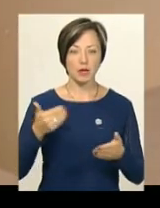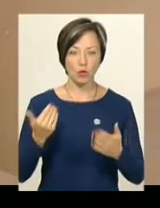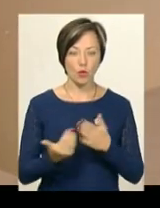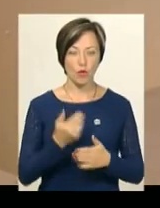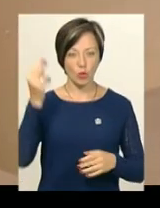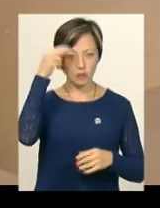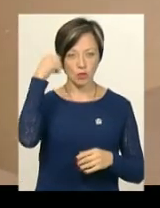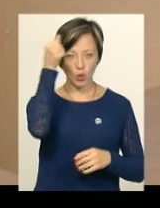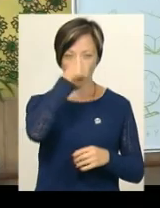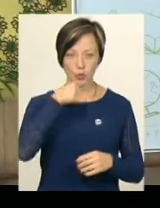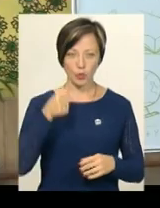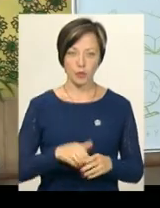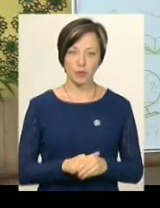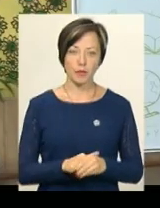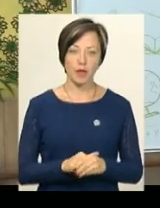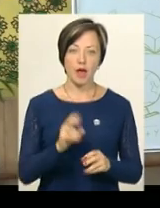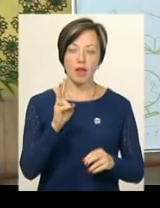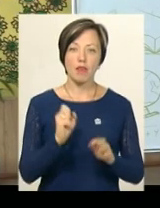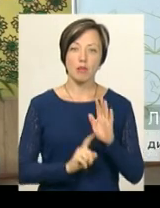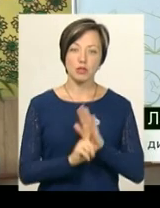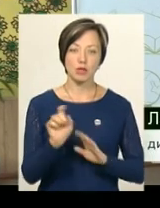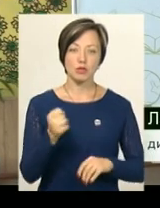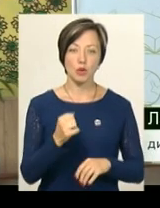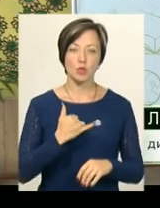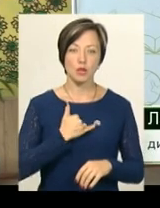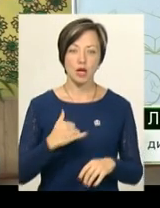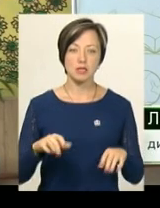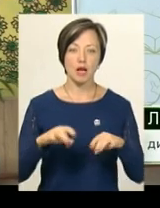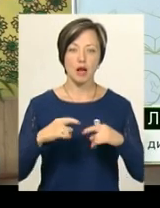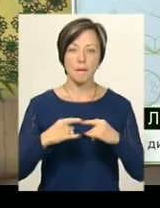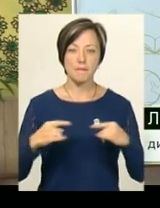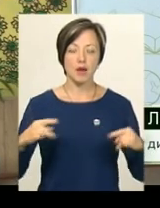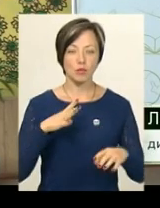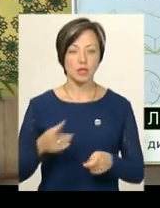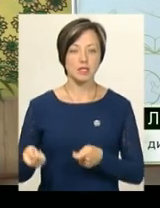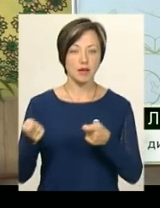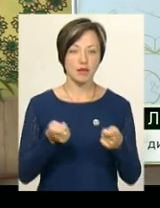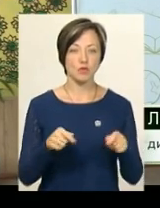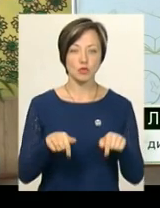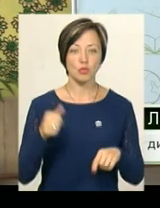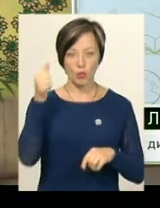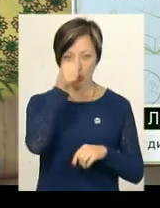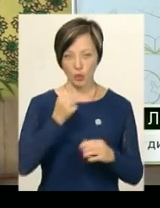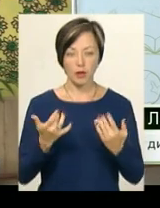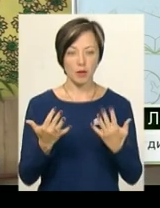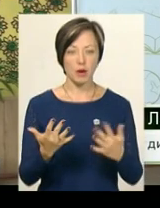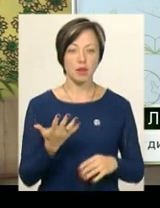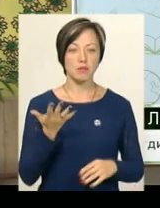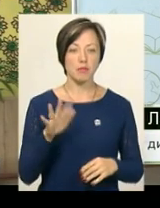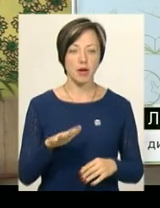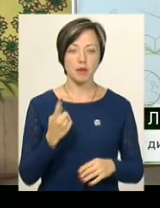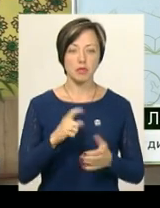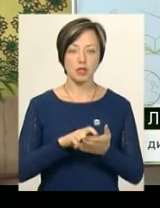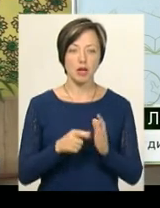нового навчального року. На початку серпня в нас парти були завезені. Ми цього року набрали 5 перших